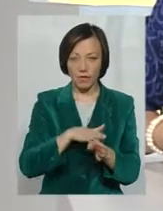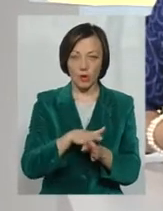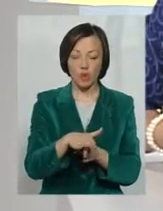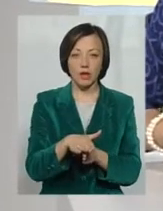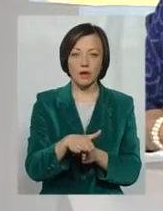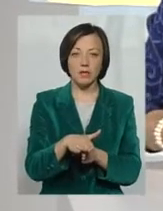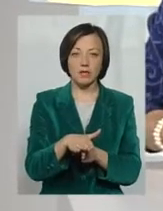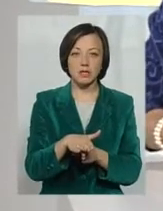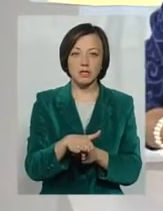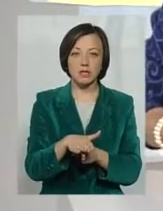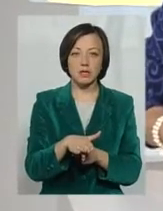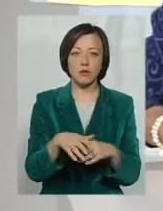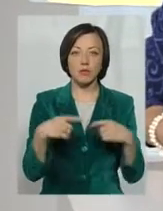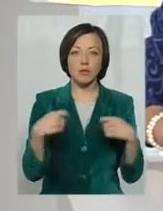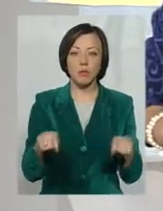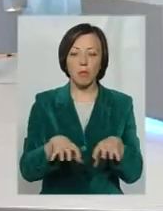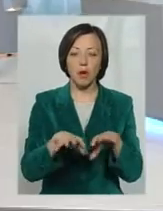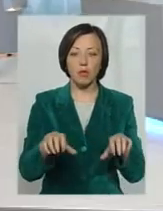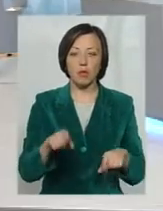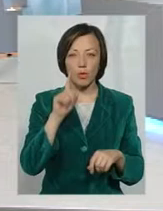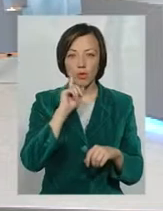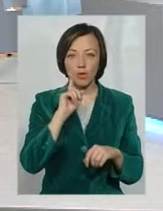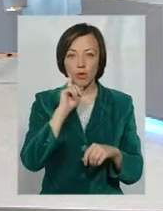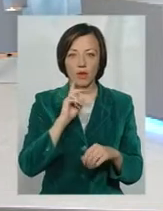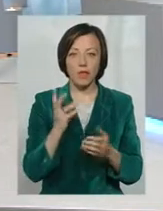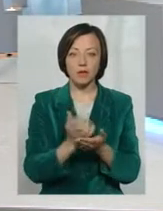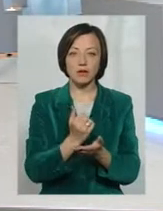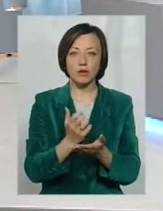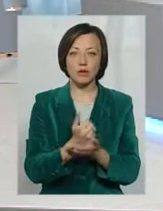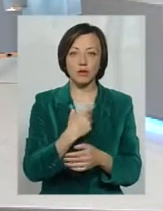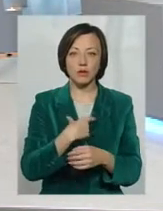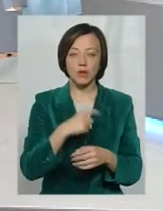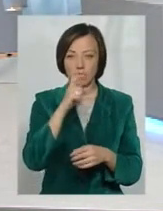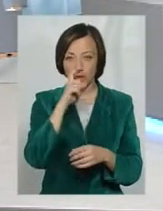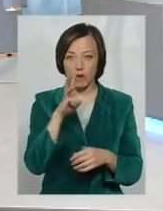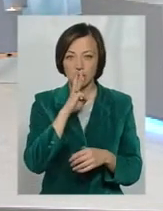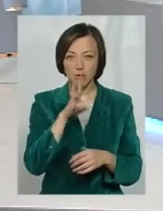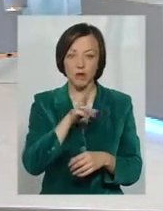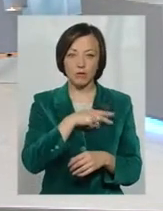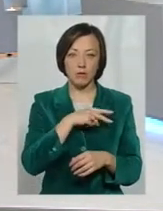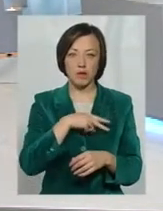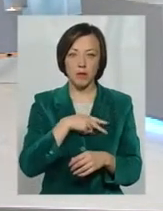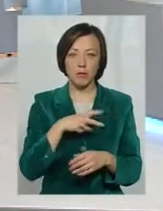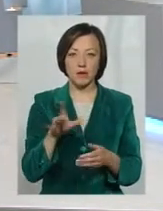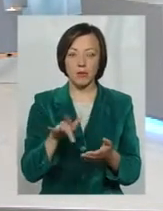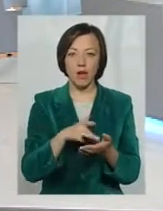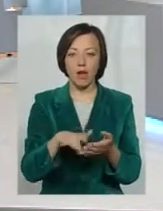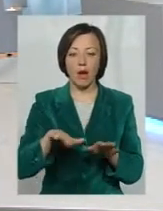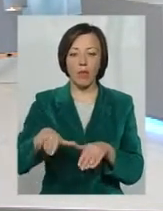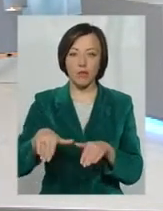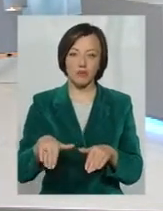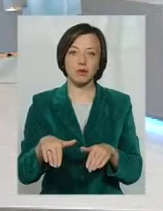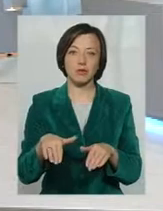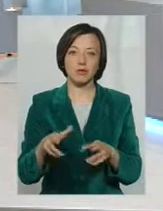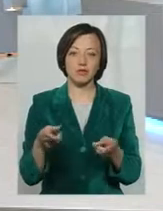виконавець реалізовує те майно до того часу, доки не заробить собі на непогану зарплату, премію і бухгалтеру, а потім вже справді